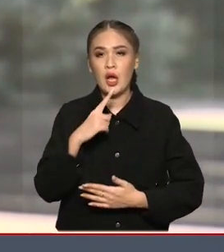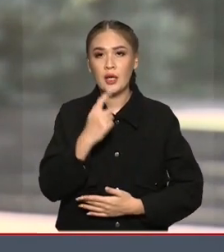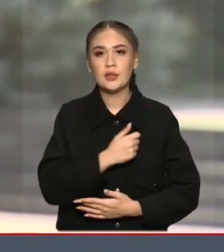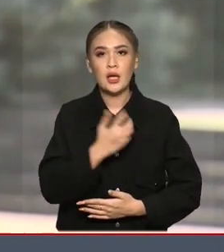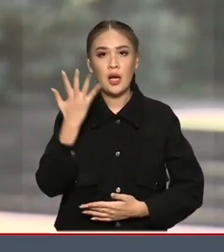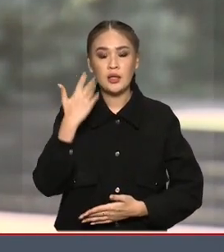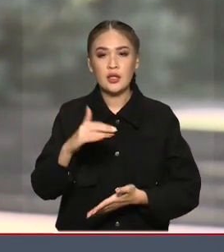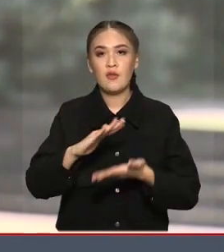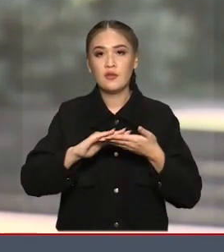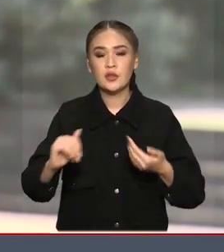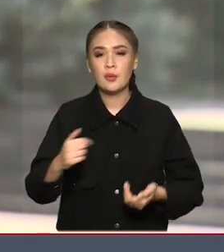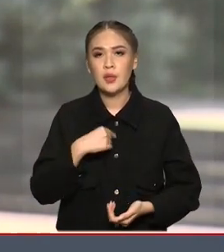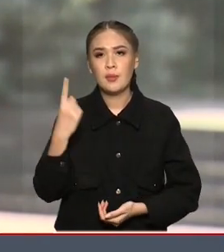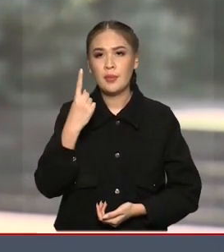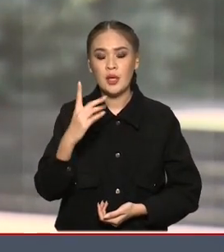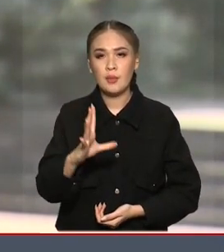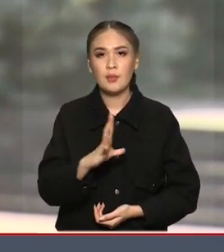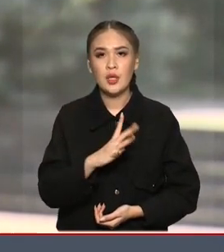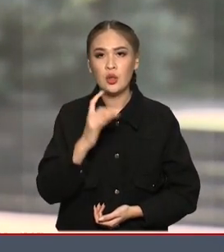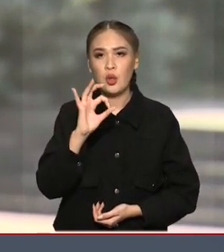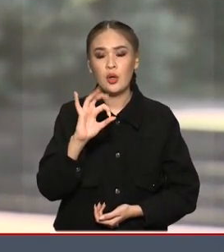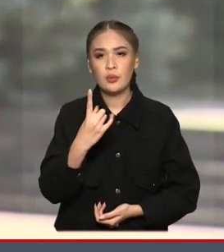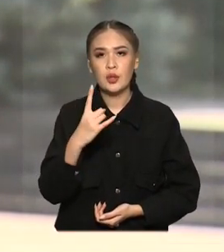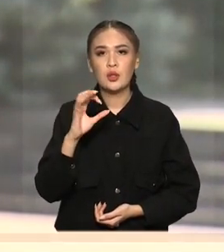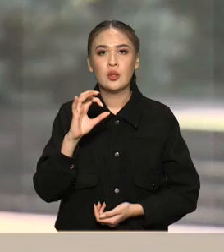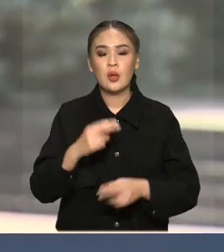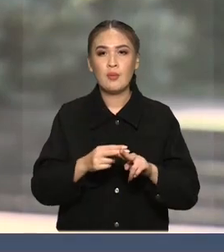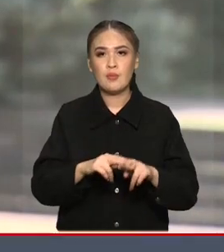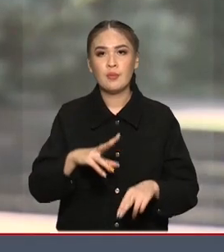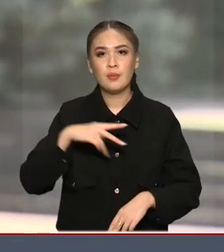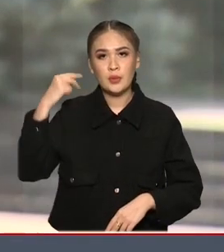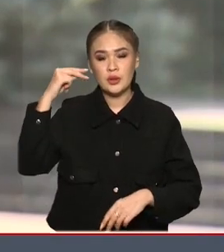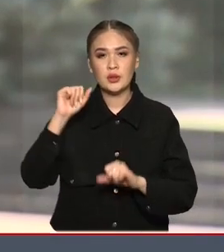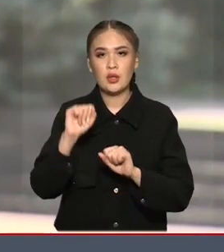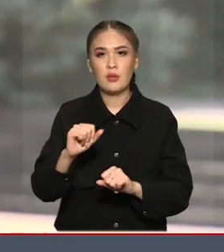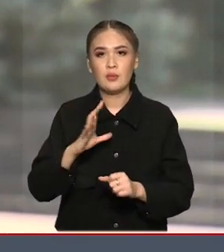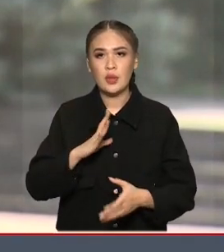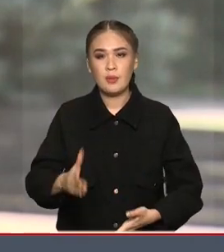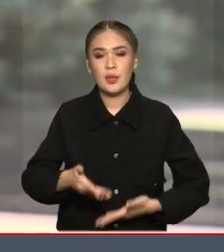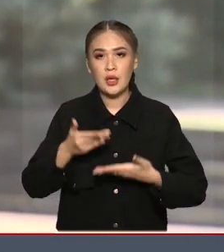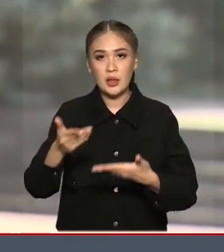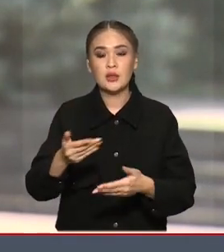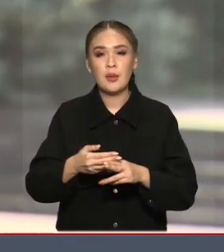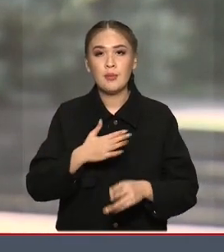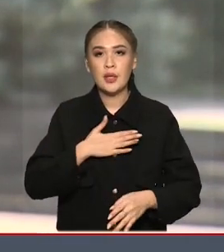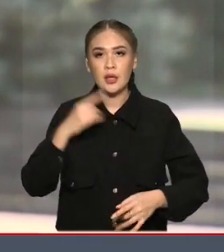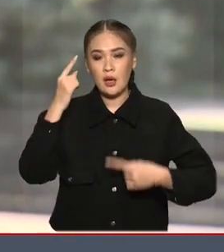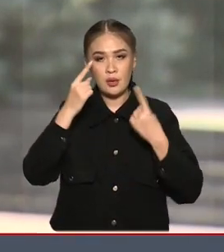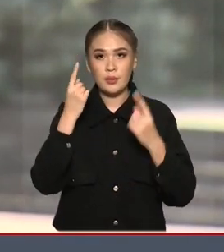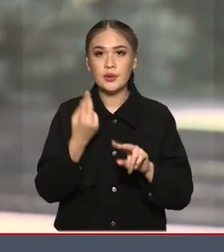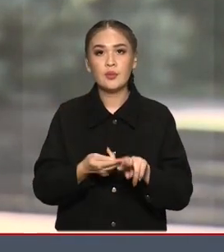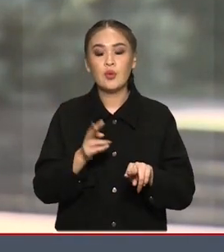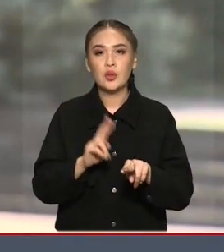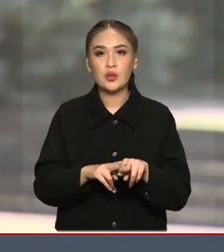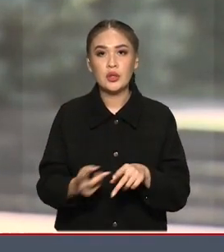шақырылғанда мен ең алғашқы өзім 0111 батыр президенттік полкіне шақырылған болатын. Және өзімнің арманым осы